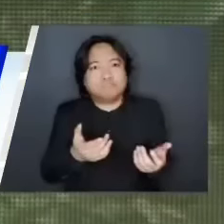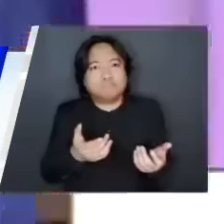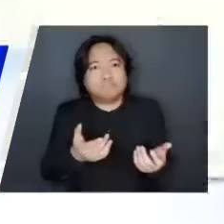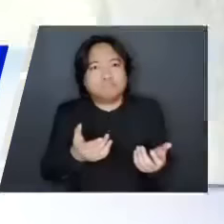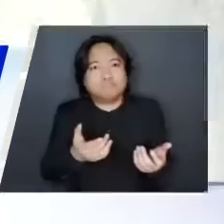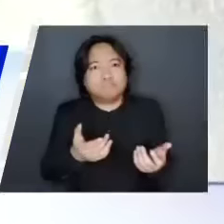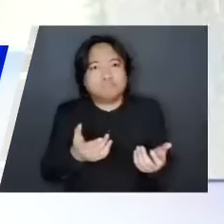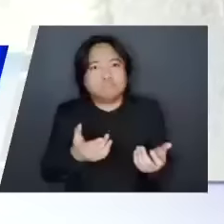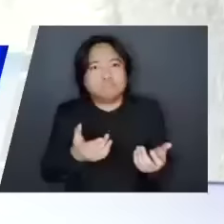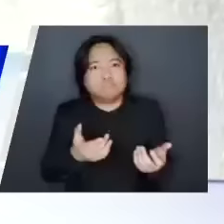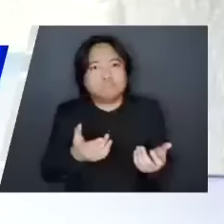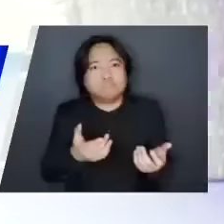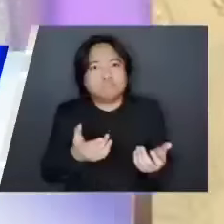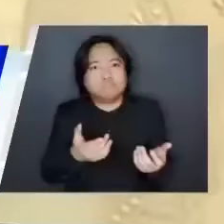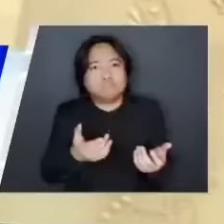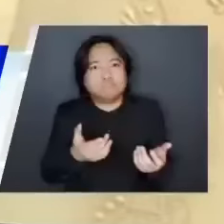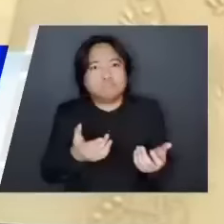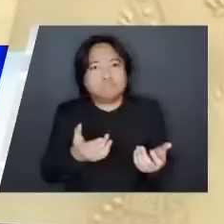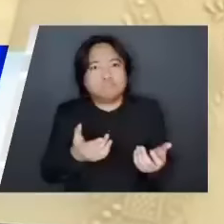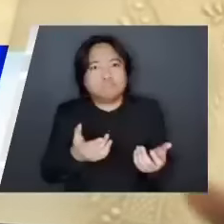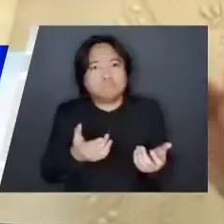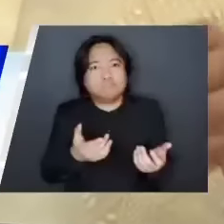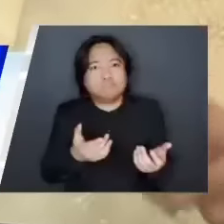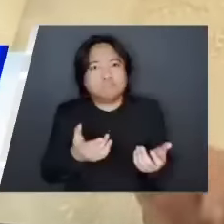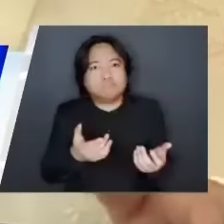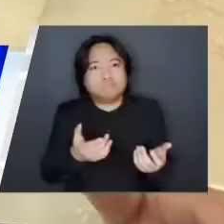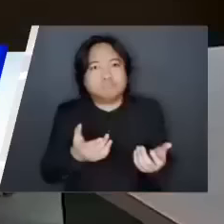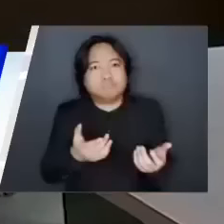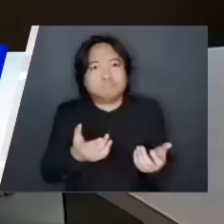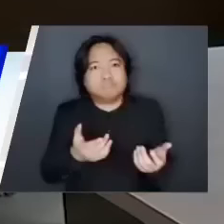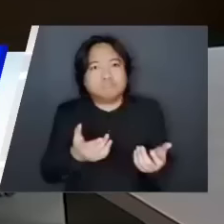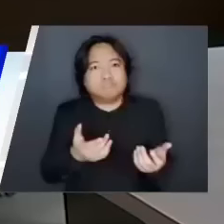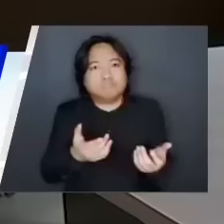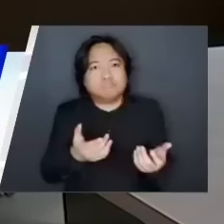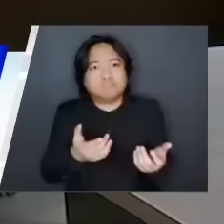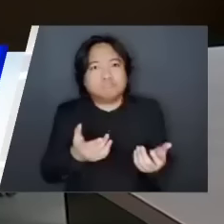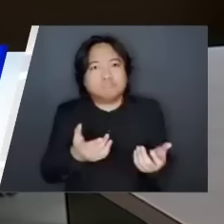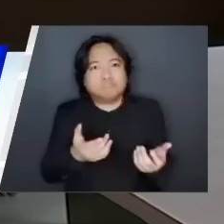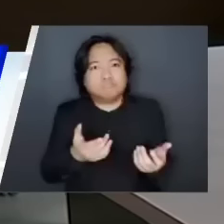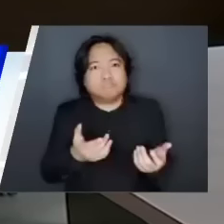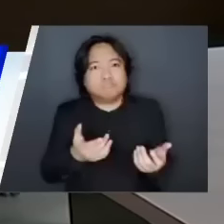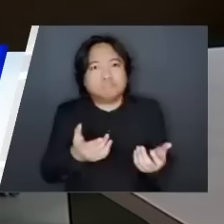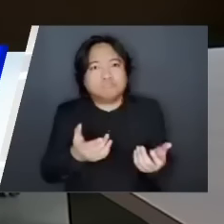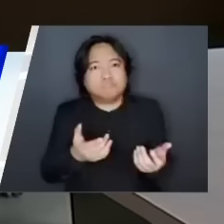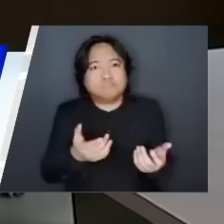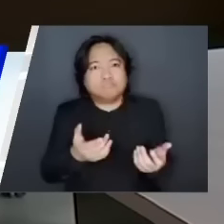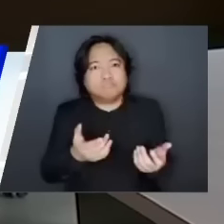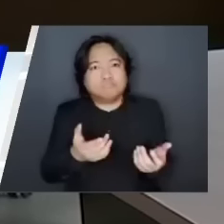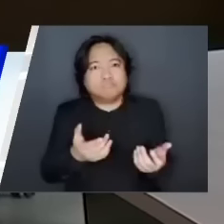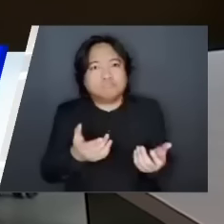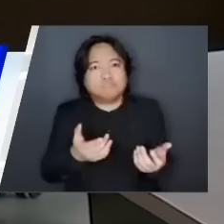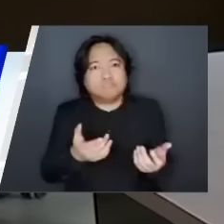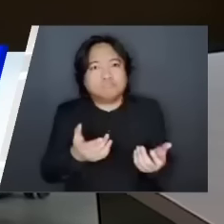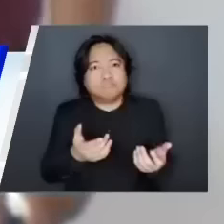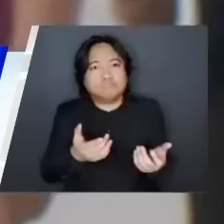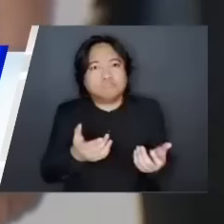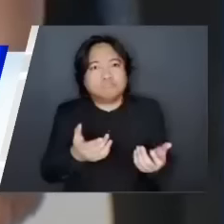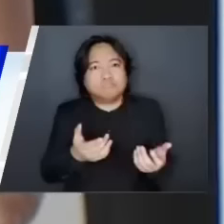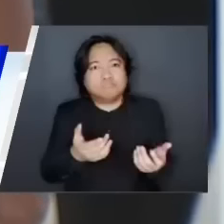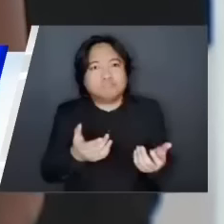Marcos, First Lady Liza Marcos at House Speaker Martin Romualdez, iniurong ng NBI ang kanilang investigasyon sa December